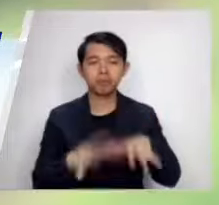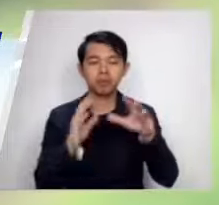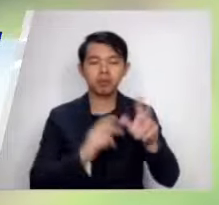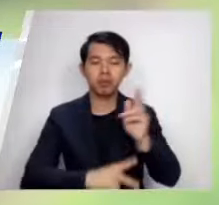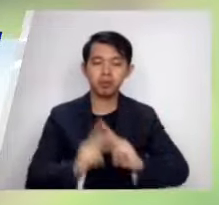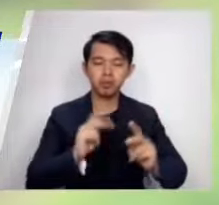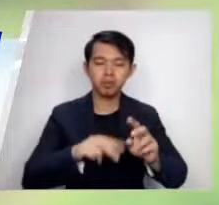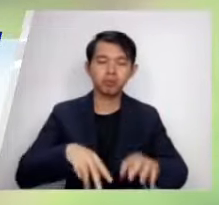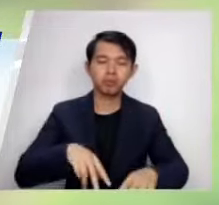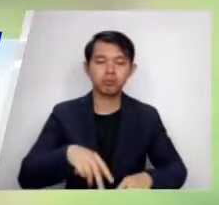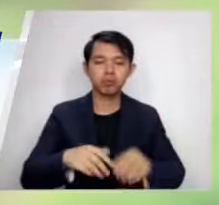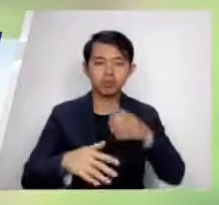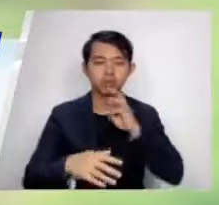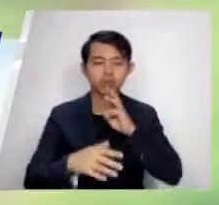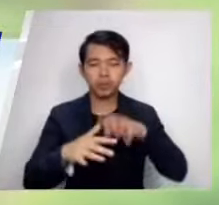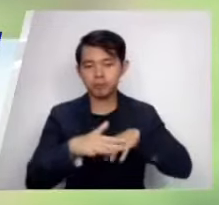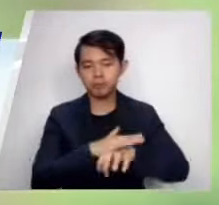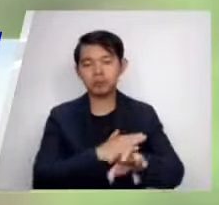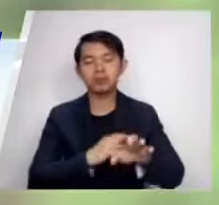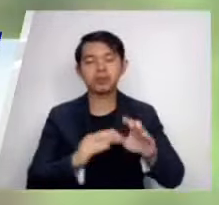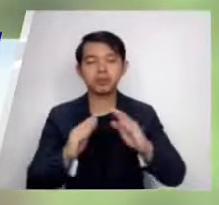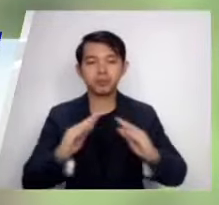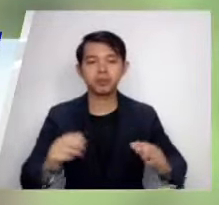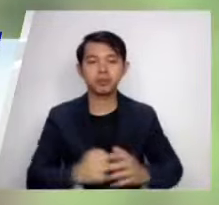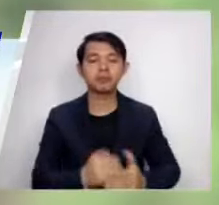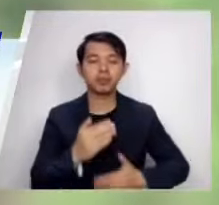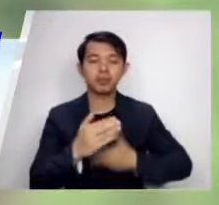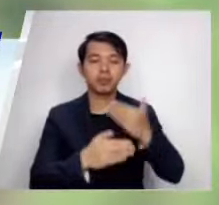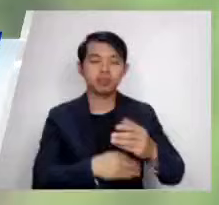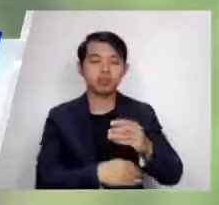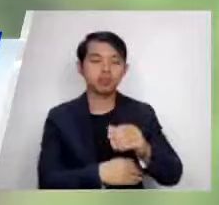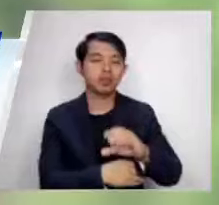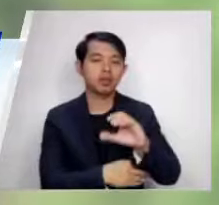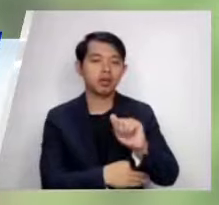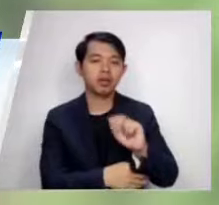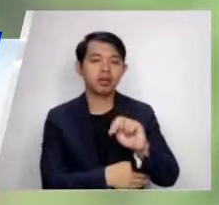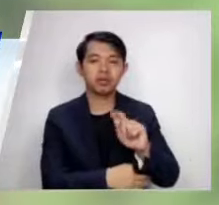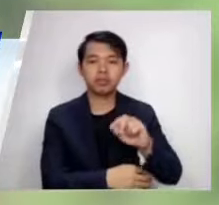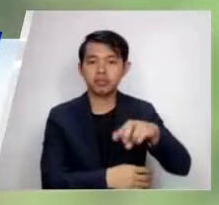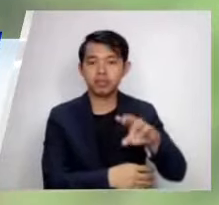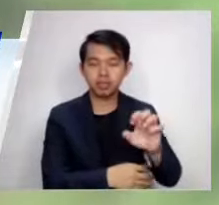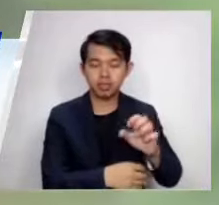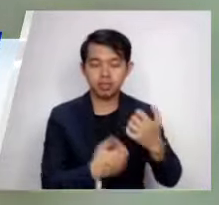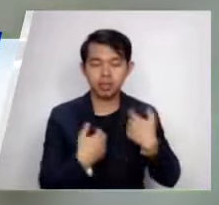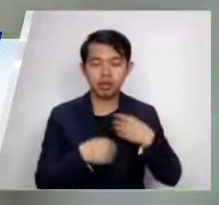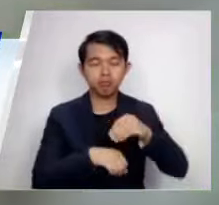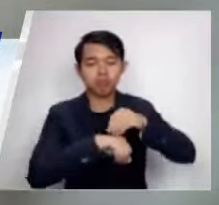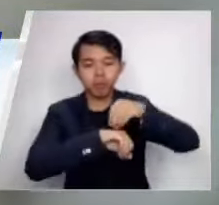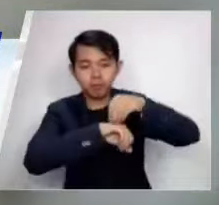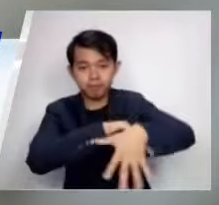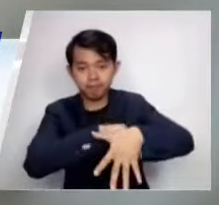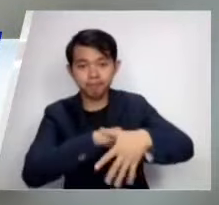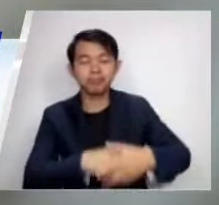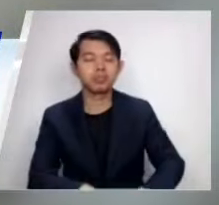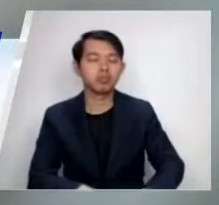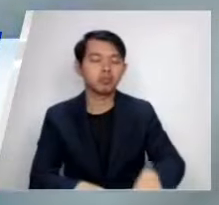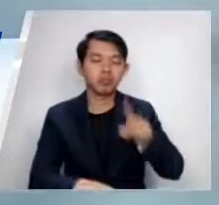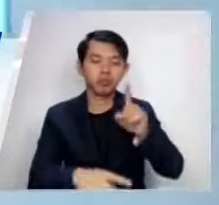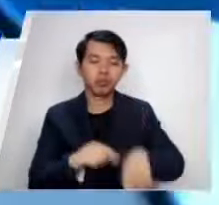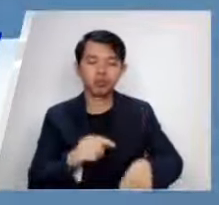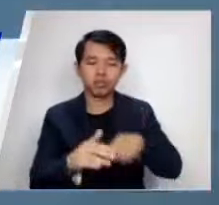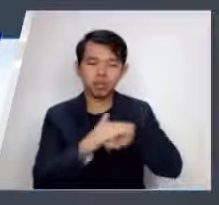Sa Tibiyaw, Antique, nagka-landslide kaya hindi madaanan ang ilang ruta patungo sa 2 barangay. Apektado ang nasa 60